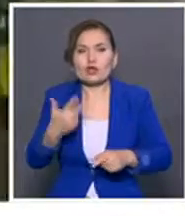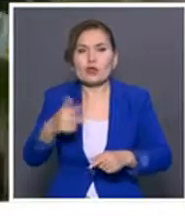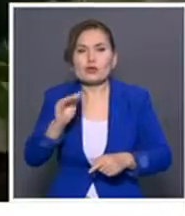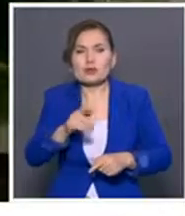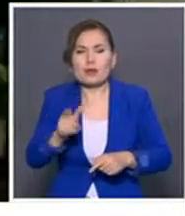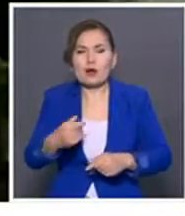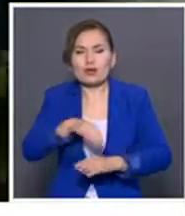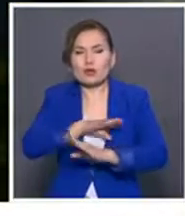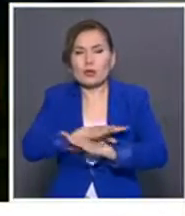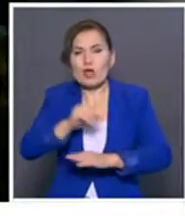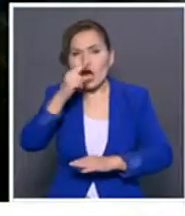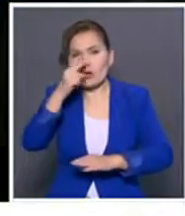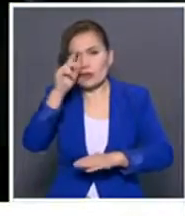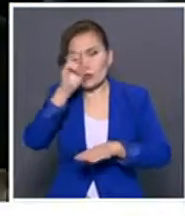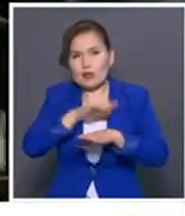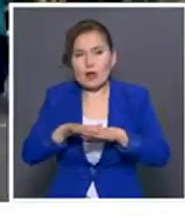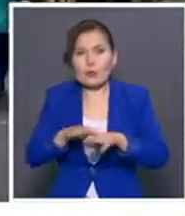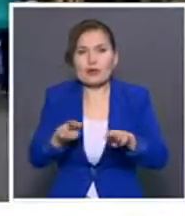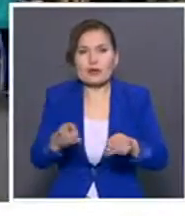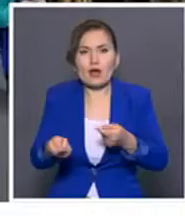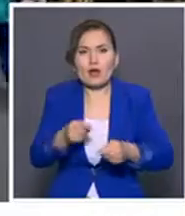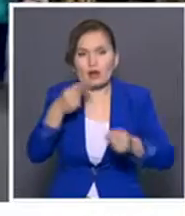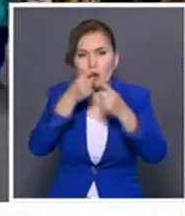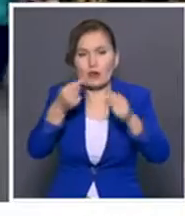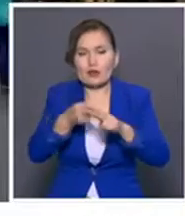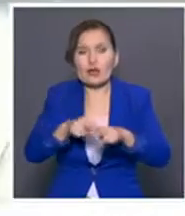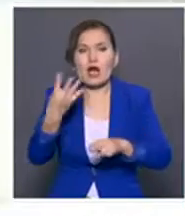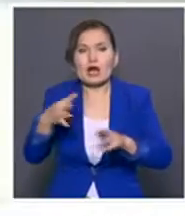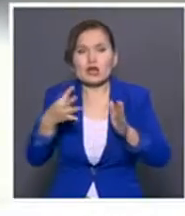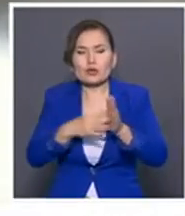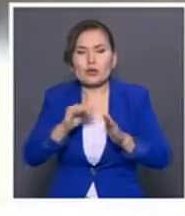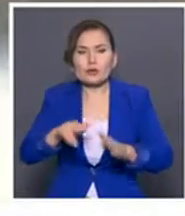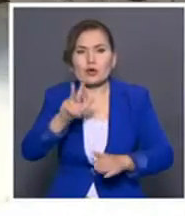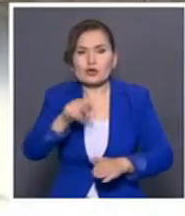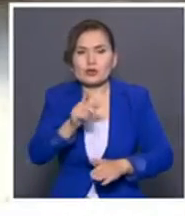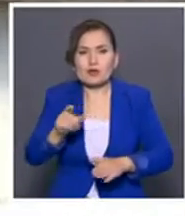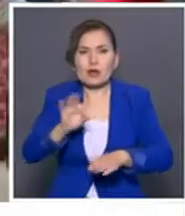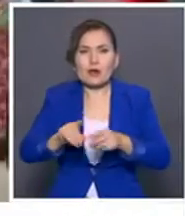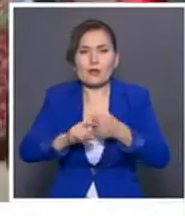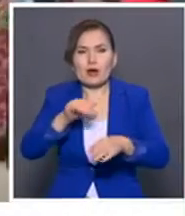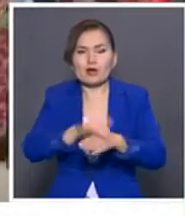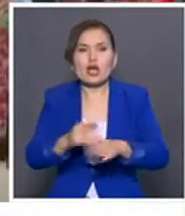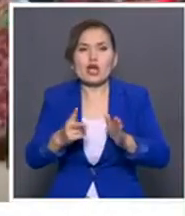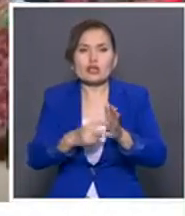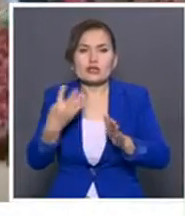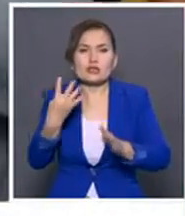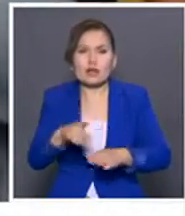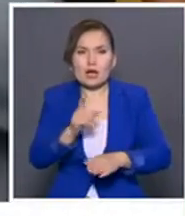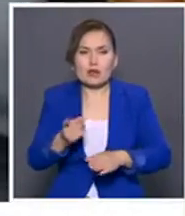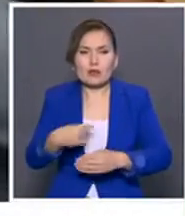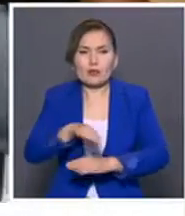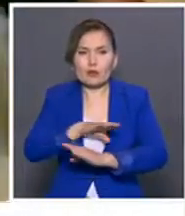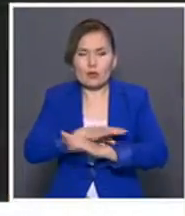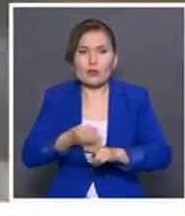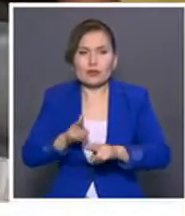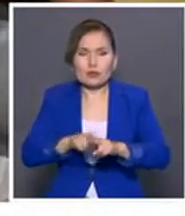болды. Үндістан денсаулық сақтау министрлігінің дерегінше, өткен тәулікте 49,300-ден астам тұрғын коронавирус жұқтырып, 740 адам о дүниеге аттанған.